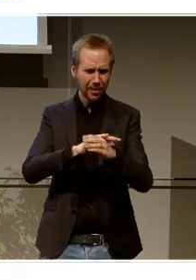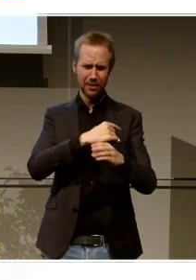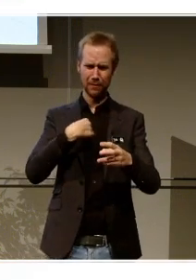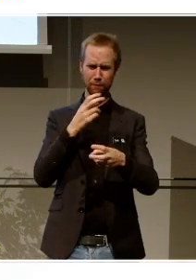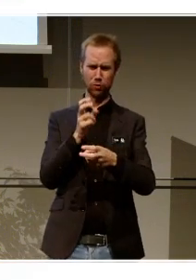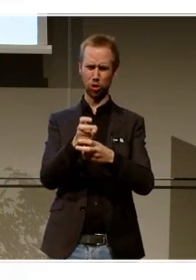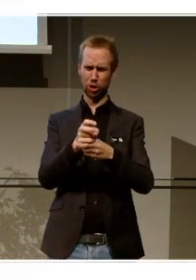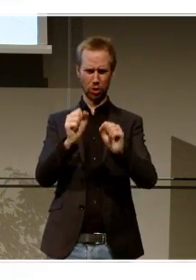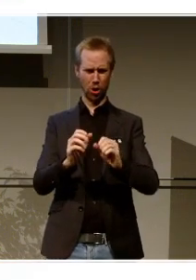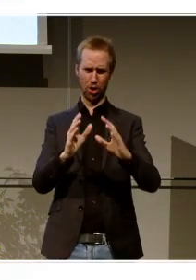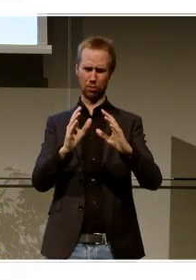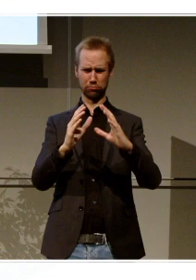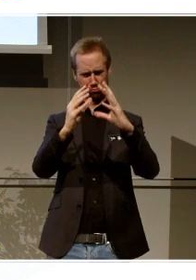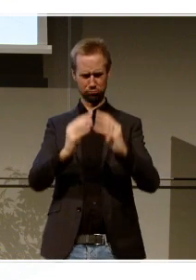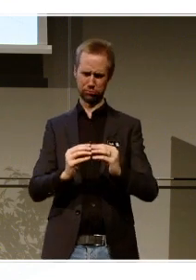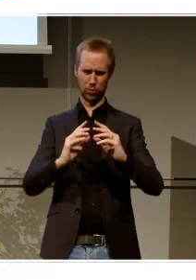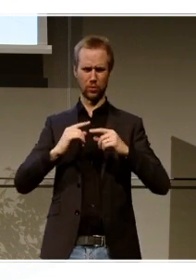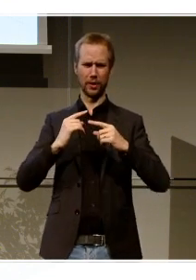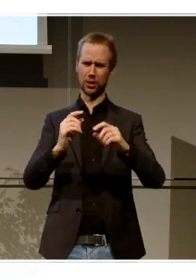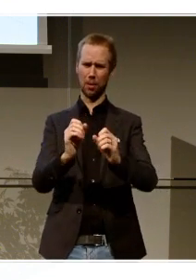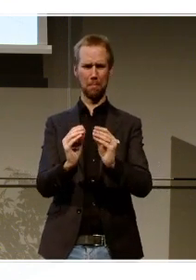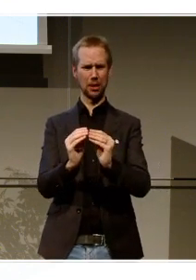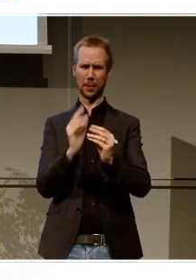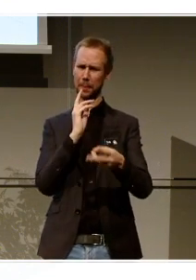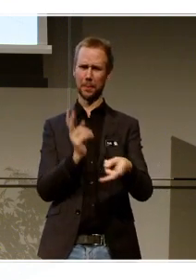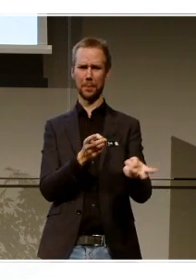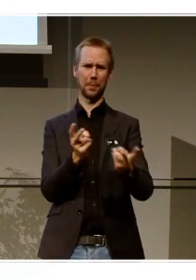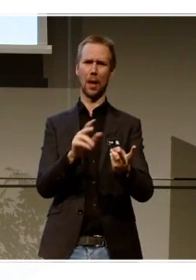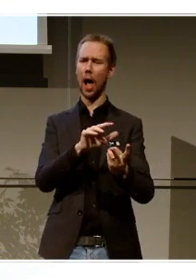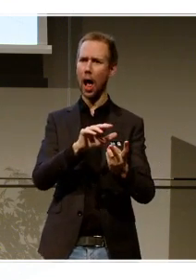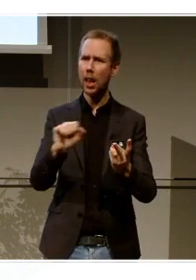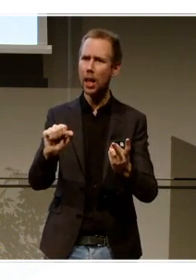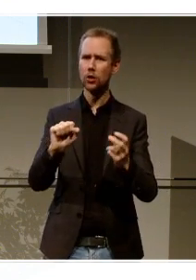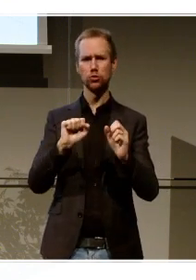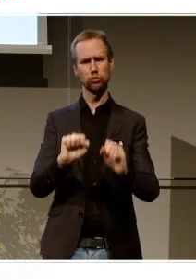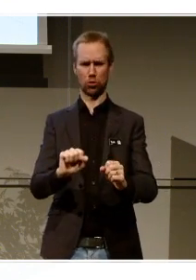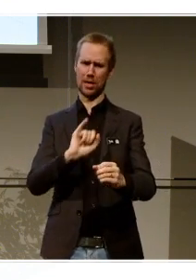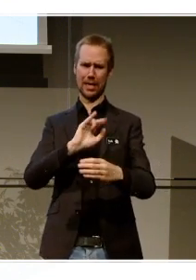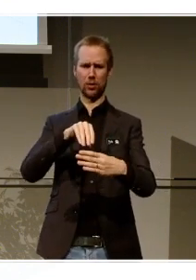alla och göra det inkluderande, så gäller det att tänka